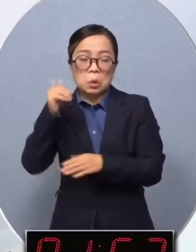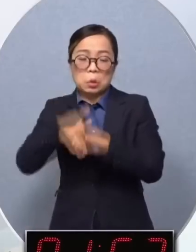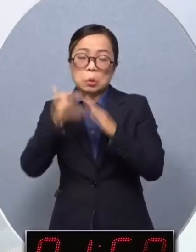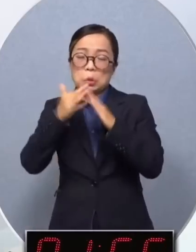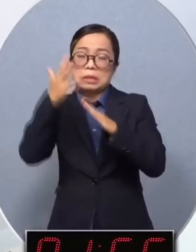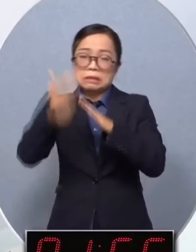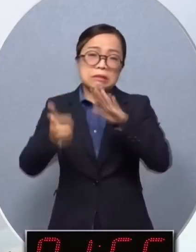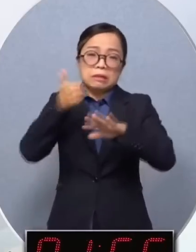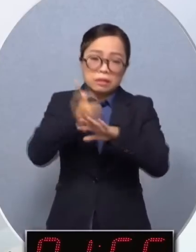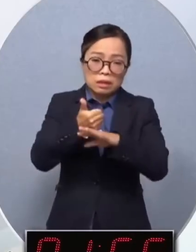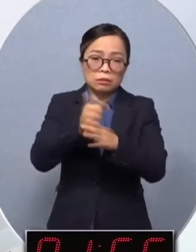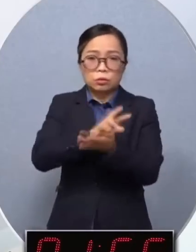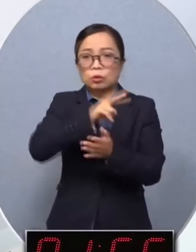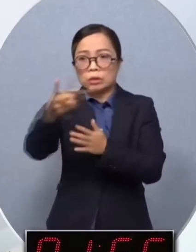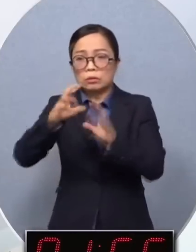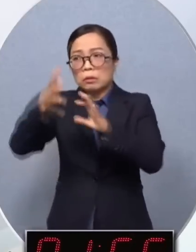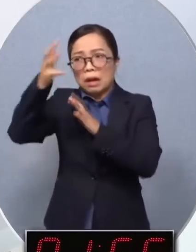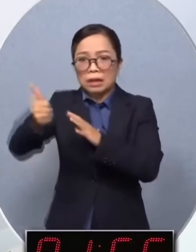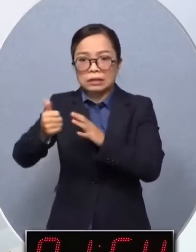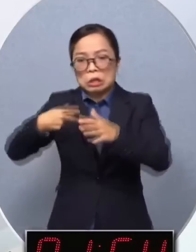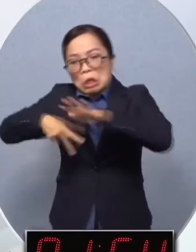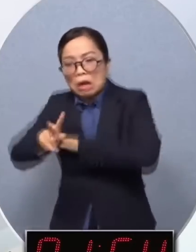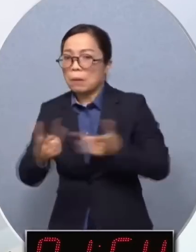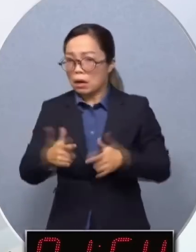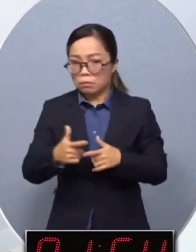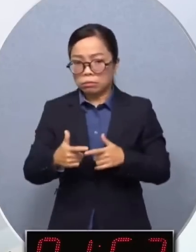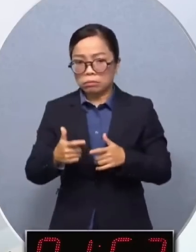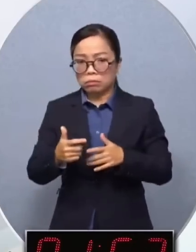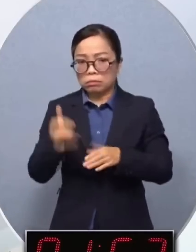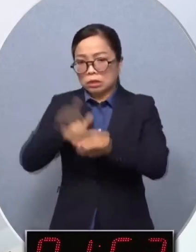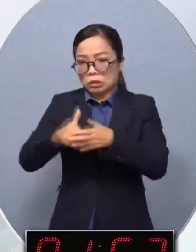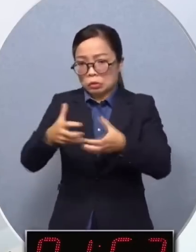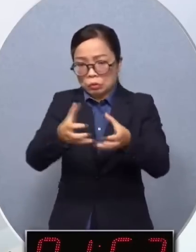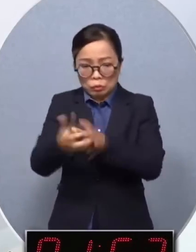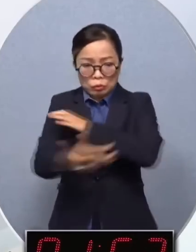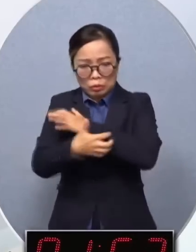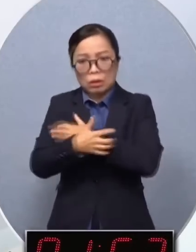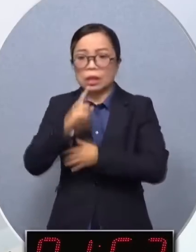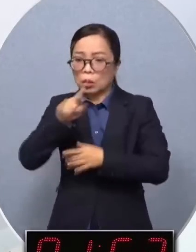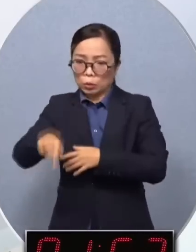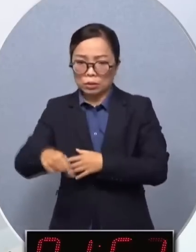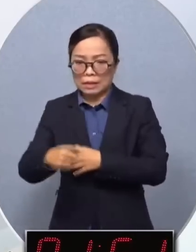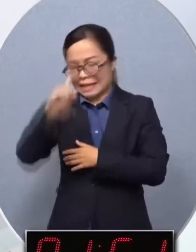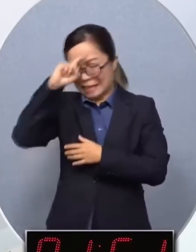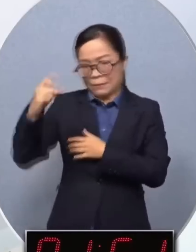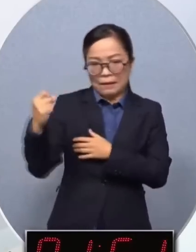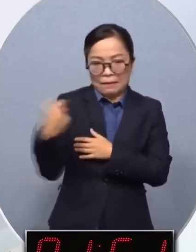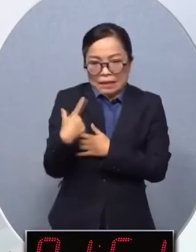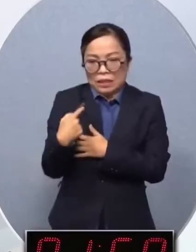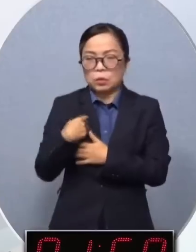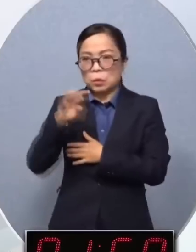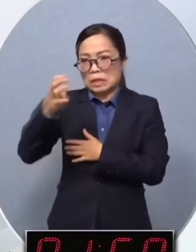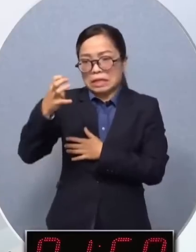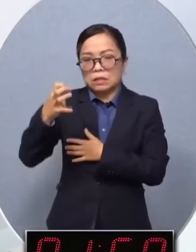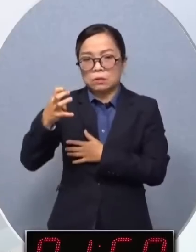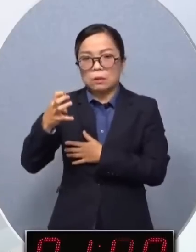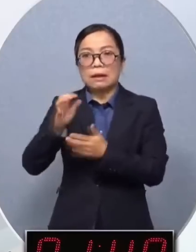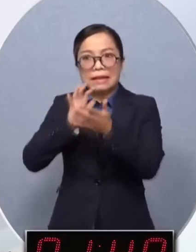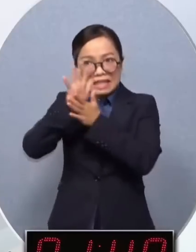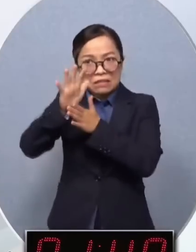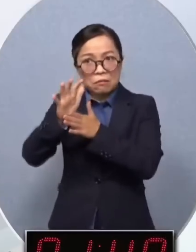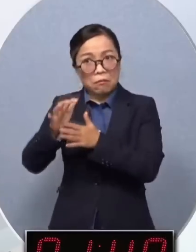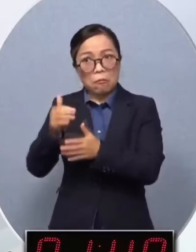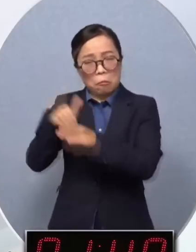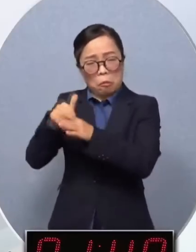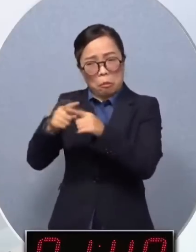在选总统不是绕跑，你的竞选团队也是这样子在运作，要大赢我40万票好得到选总统的门